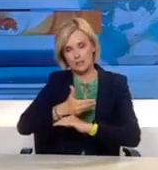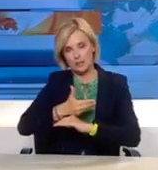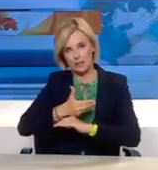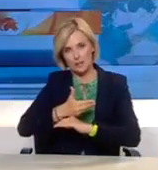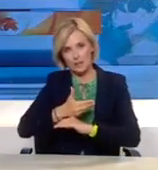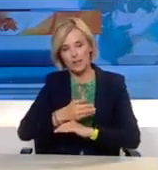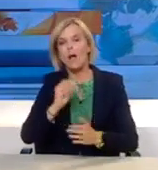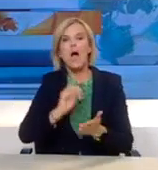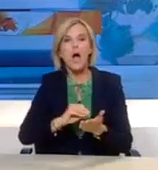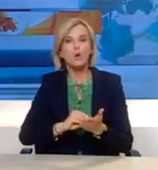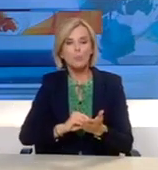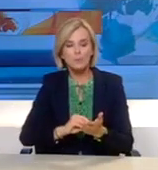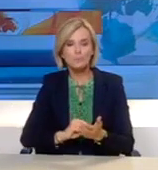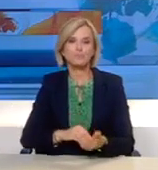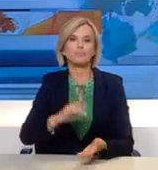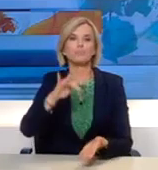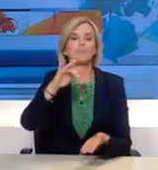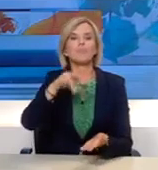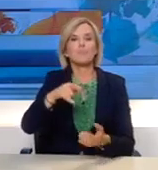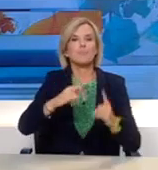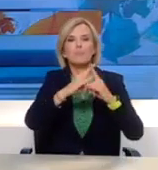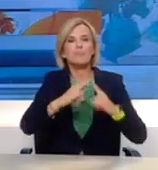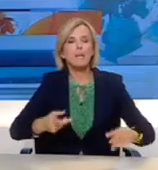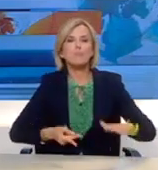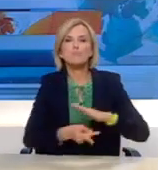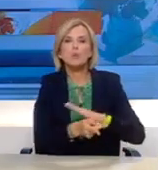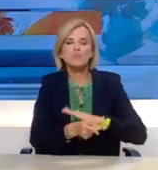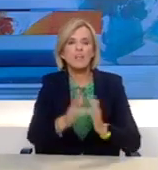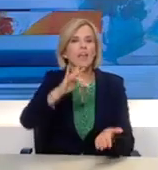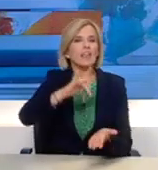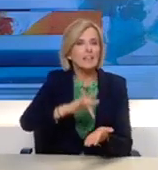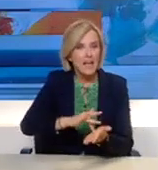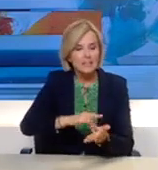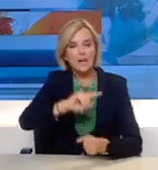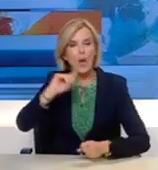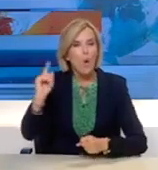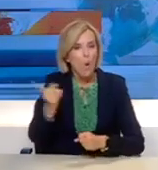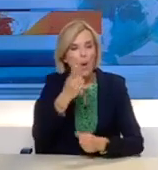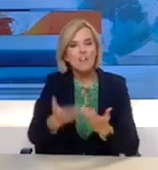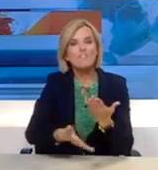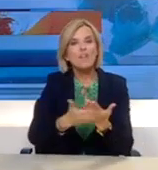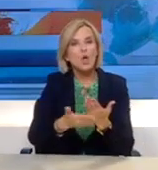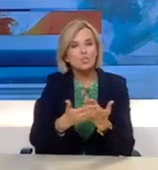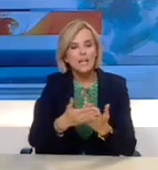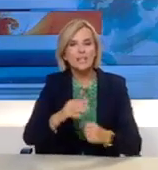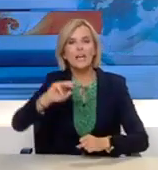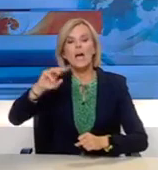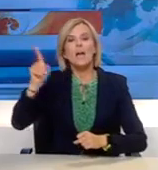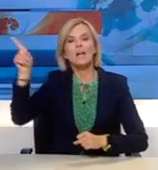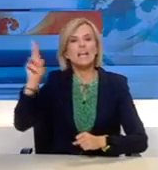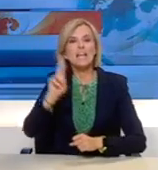κορονοϊού για τους διαμένοντες στα κέντρα υποδοχής και ταυτοποίησης σε όλη την επικράτεια, καθώς και στις δομές φιλοξενίας πολιτών τρίτων χωρών στη